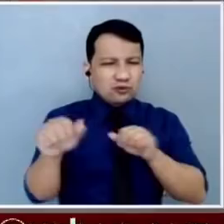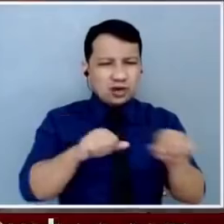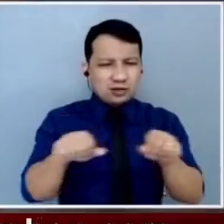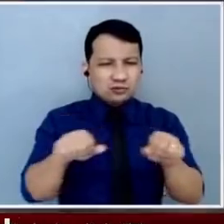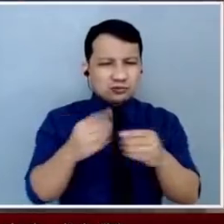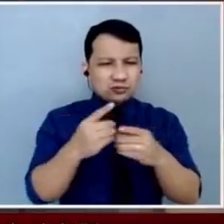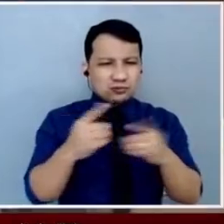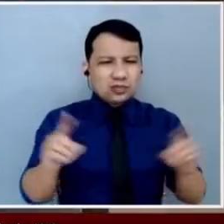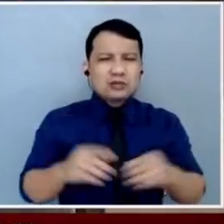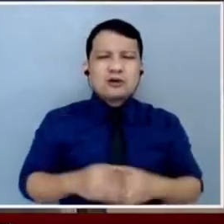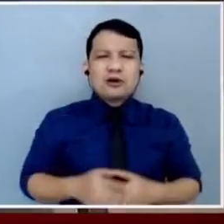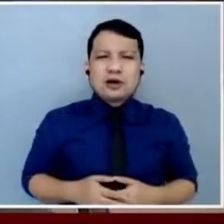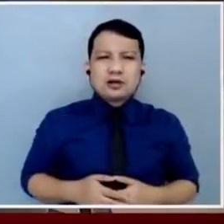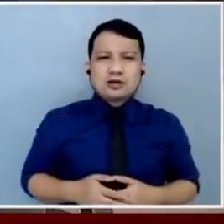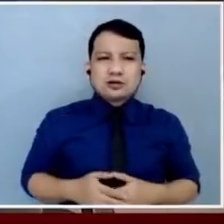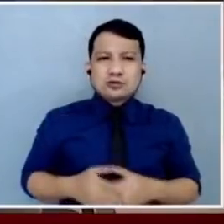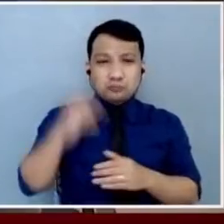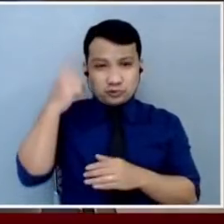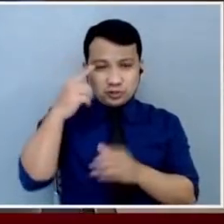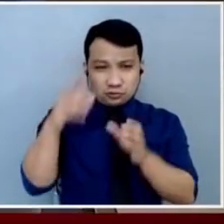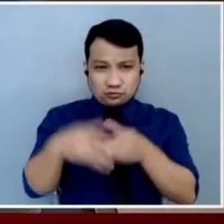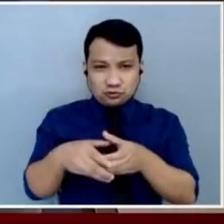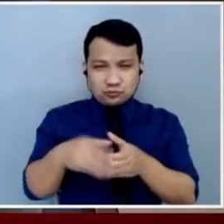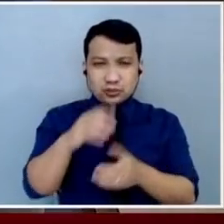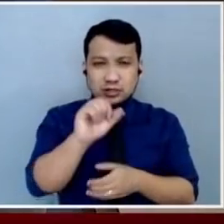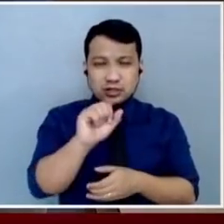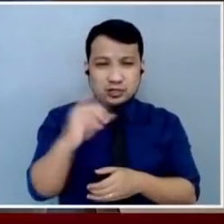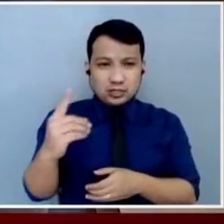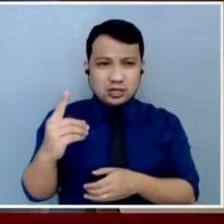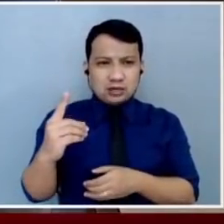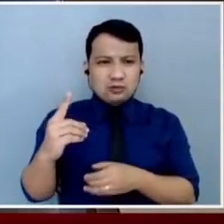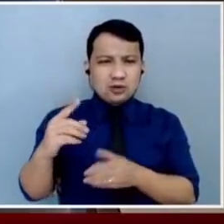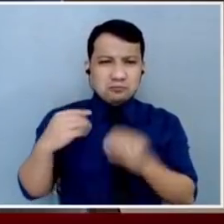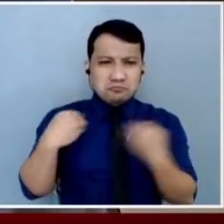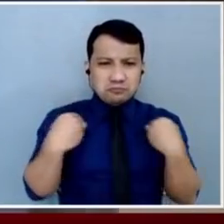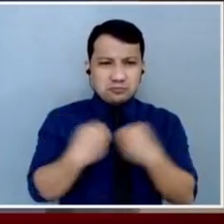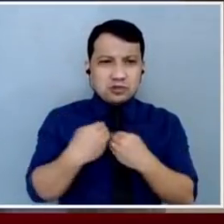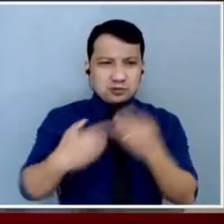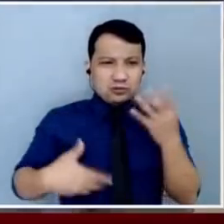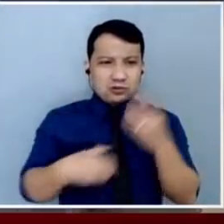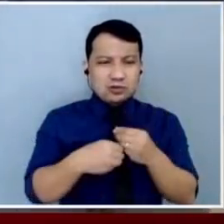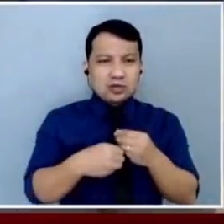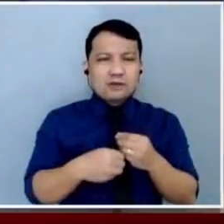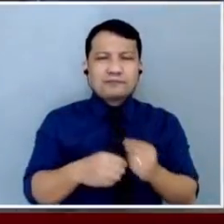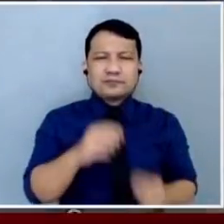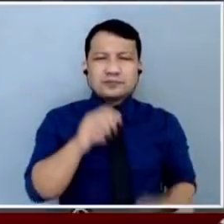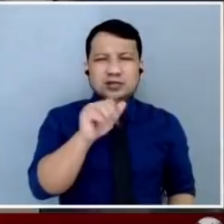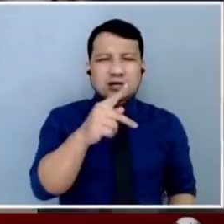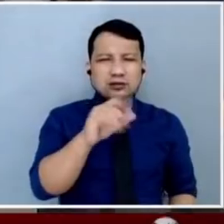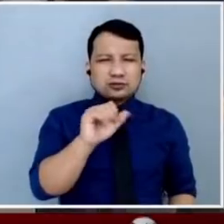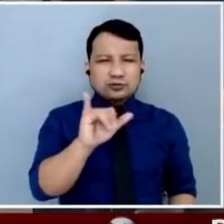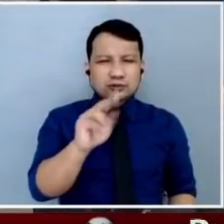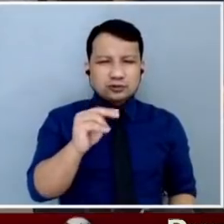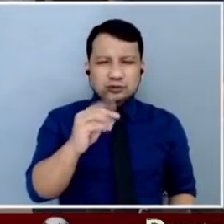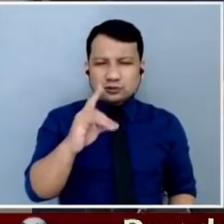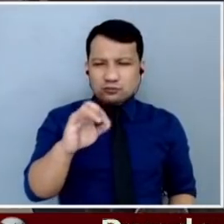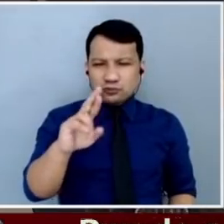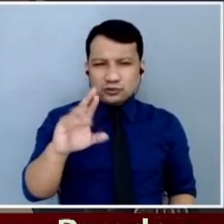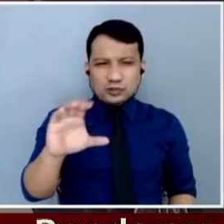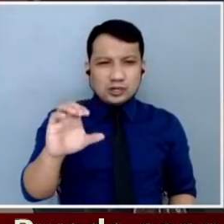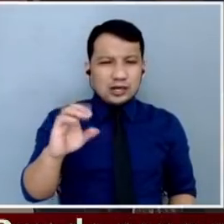Demokratiko. Ayon sa partido, mananatiling miyembro si Kabayan ng Aksyon Demokratiko. Due respect